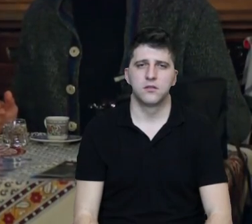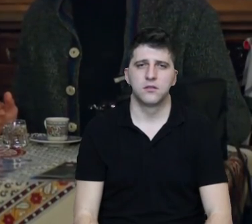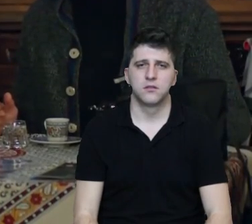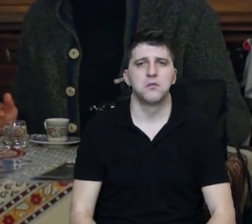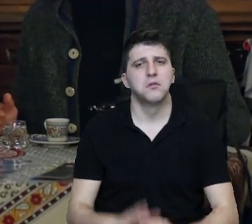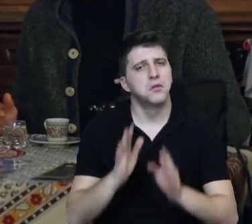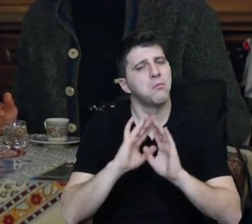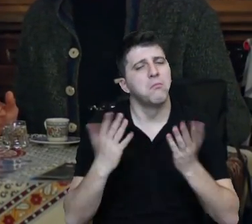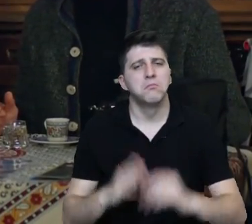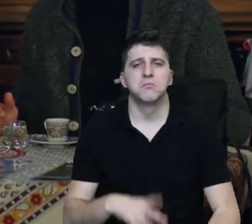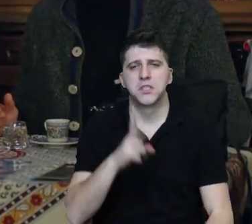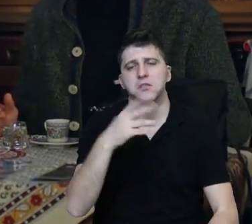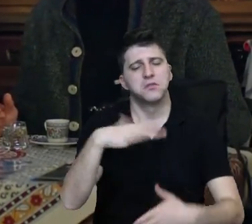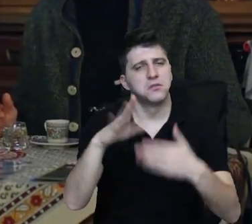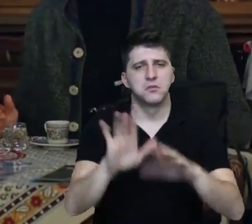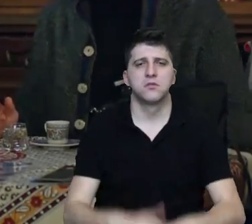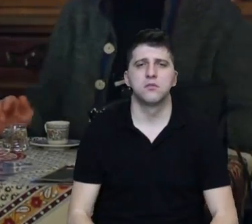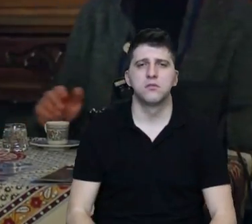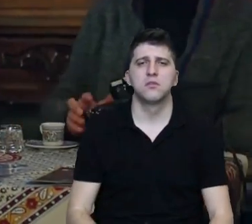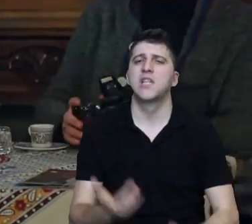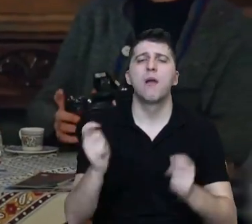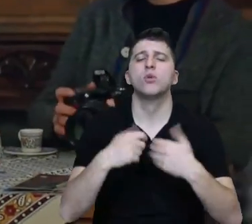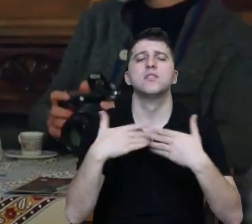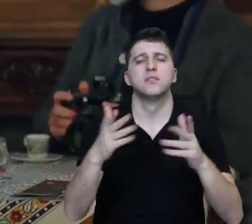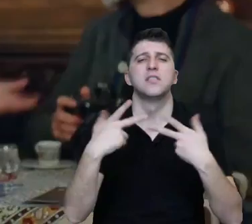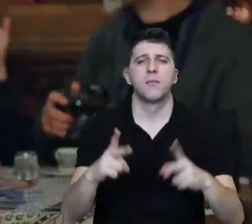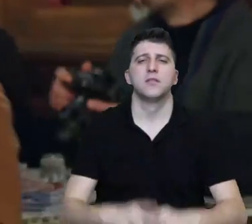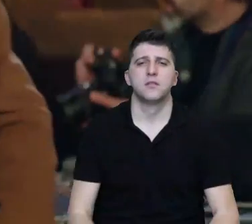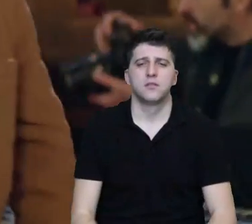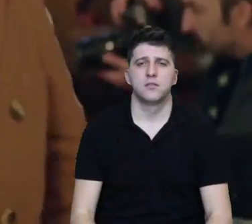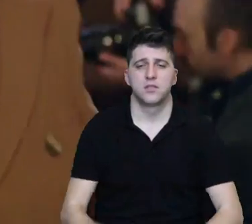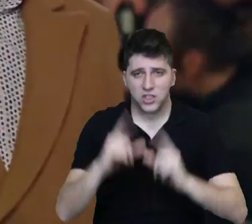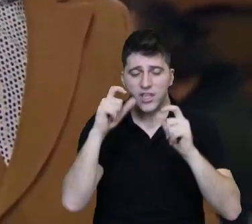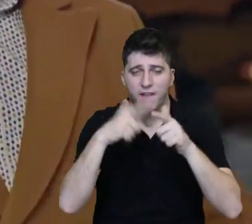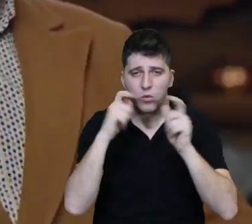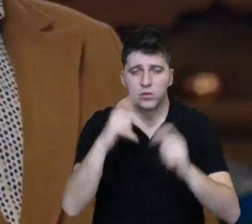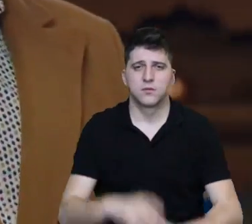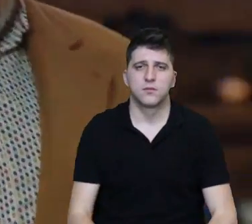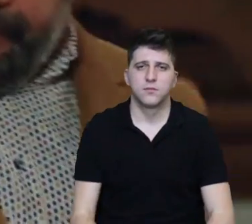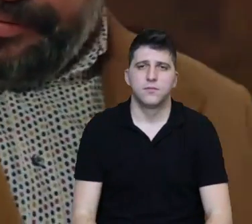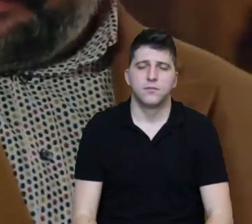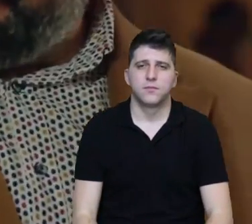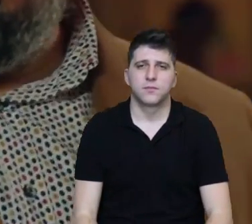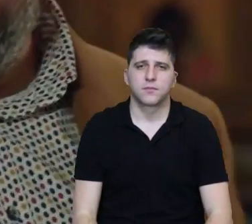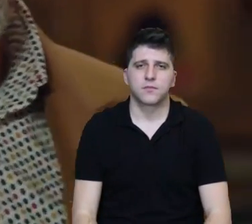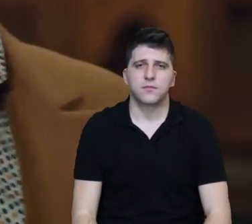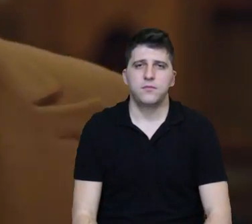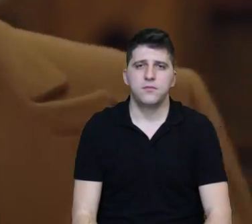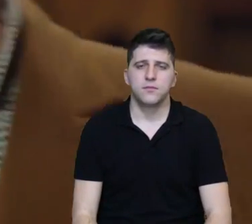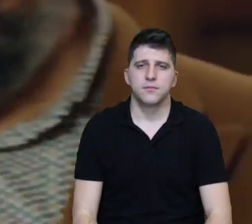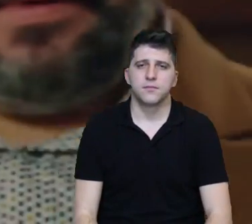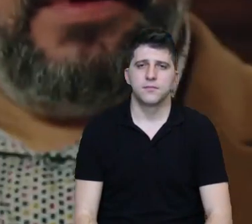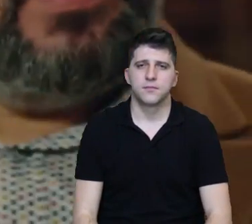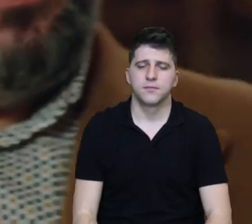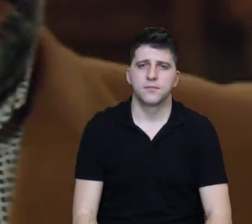Aman be. Lan sizin olsun. Ne haliniz varsa görün. Çek Faruk. Onlar çekime devam ederken Santral uzaklaştı.